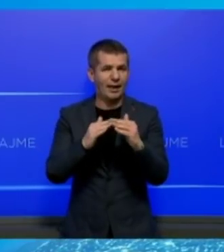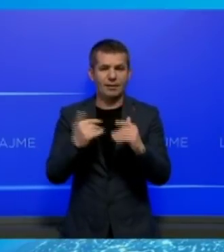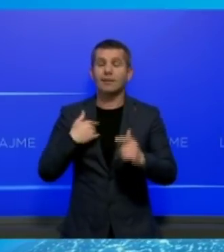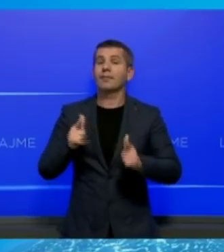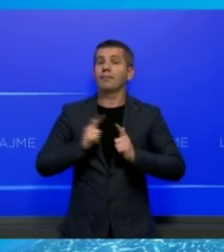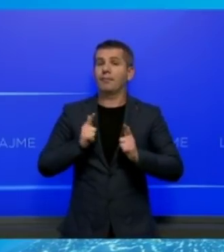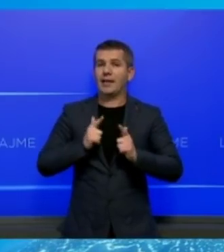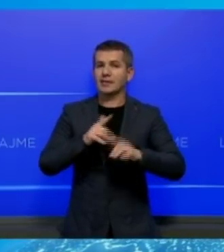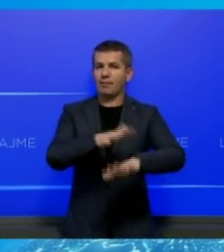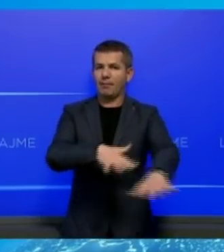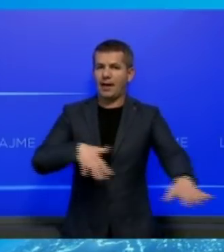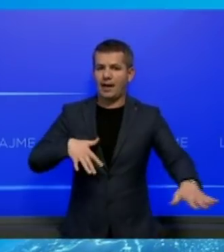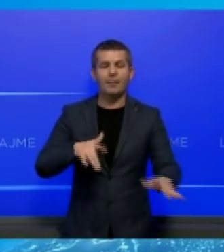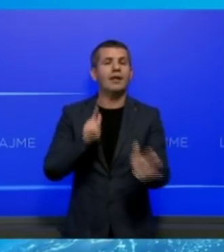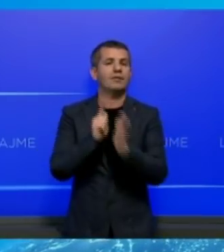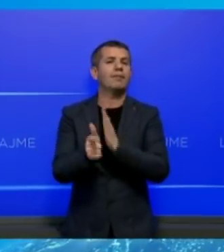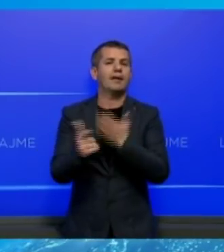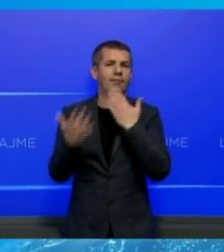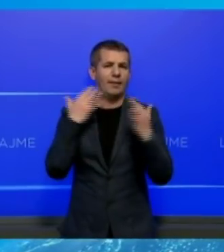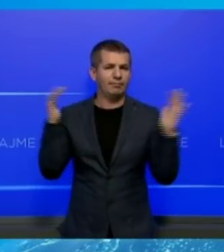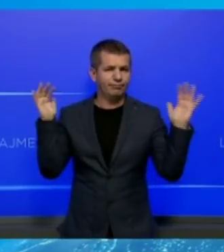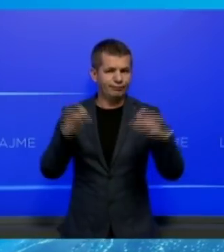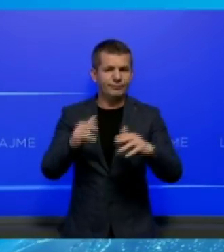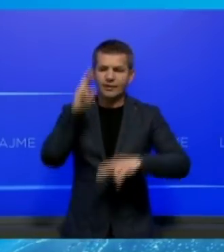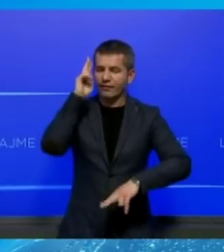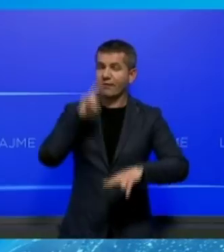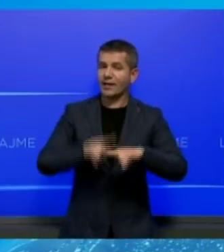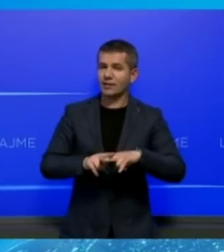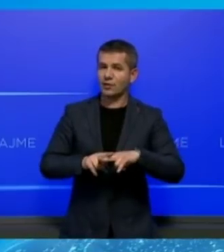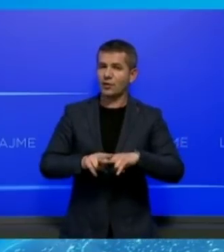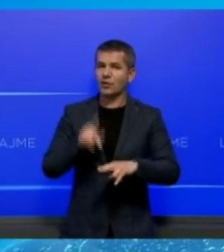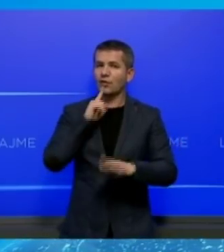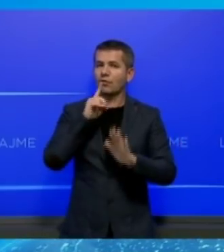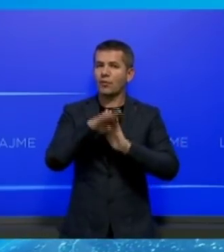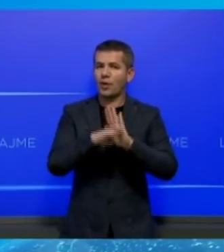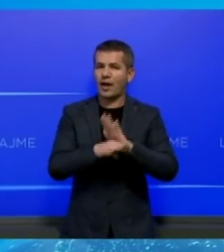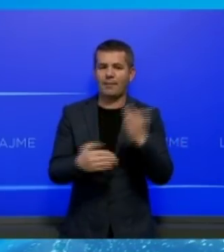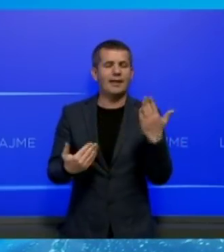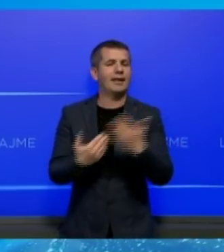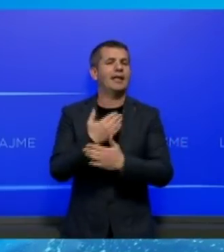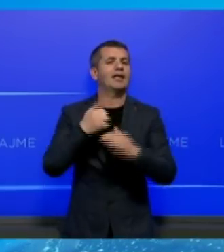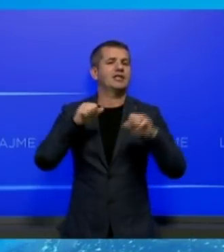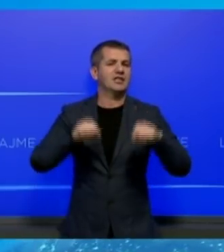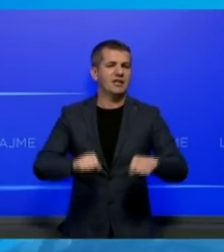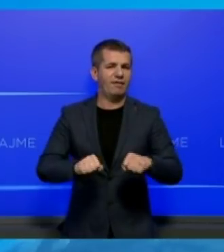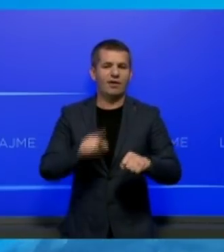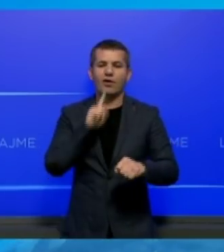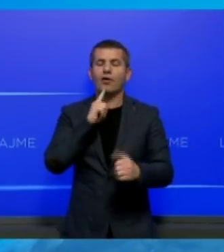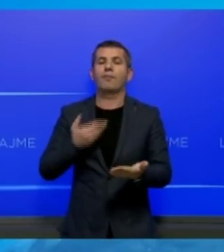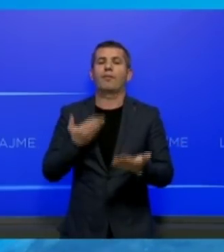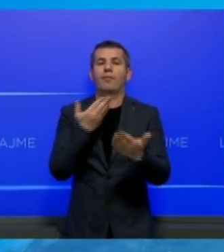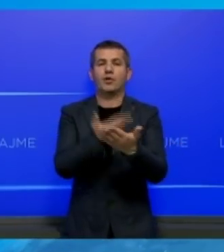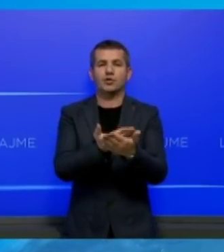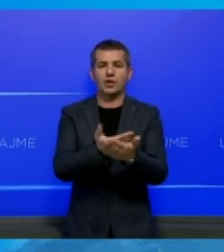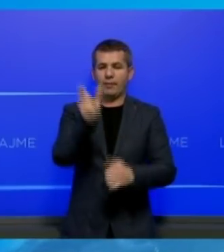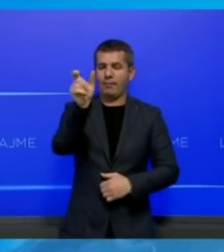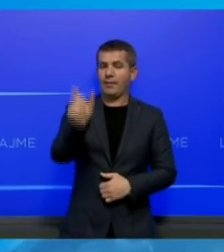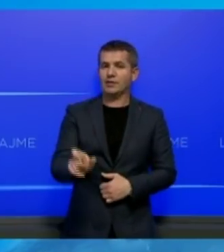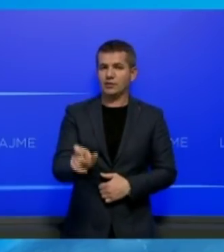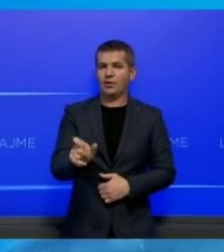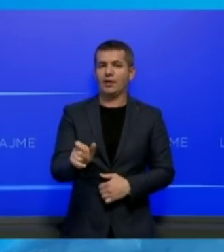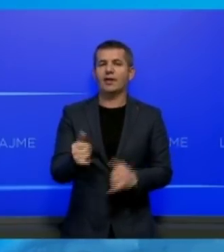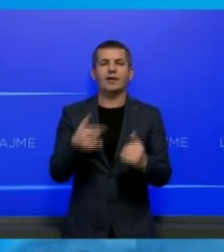që parlamenti të mbajë një seancë dhe të vendosë për programin dhe përbërjen e qeverisë me propozim e mandatarit, thuhet